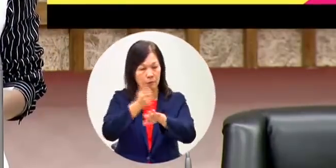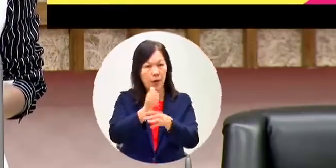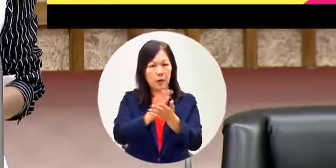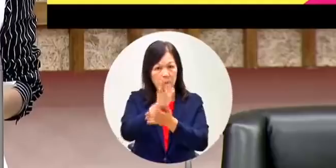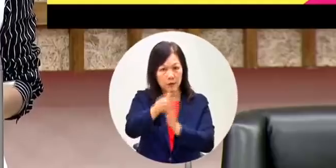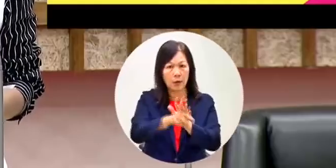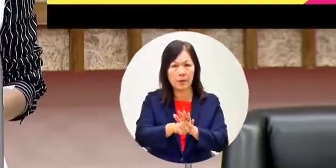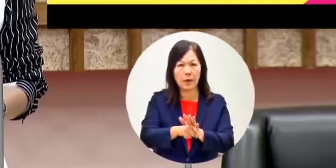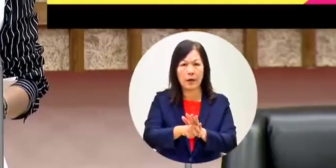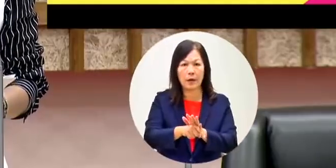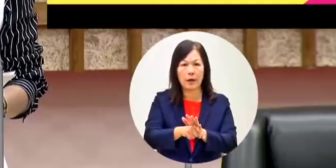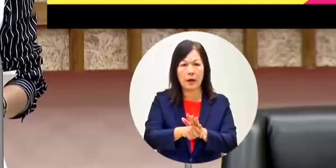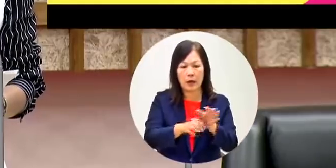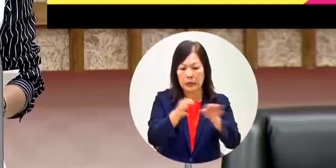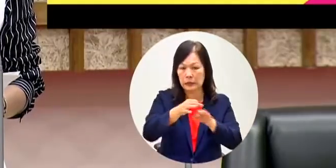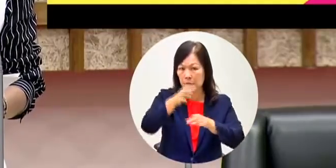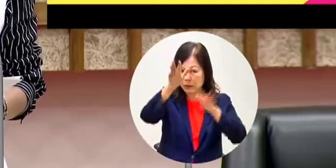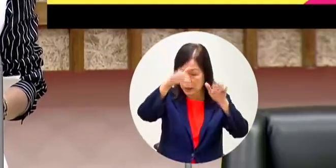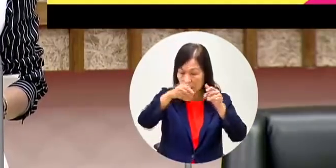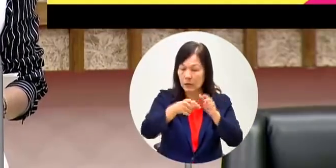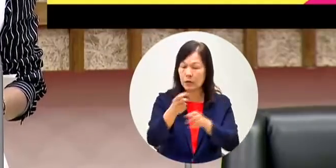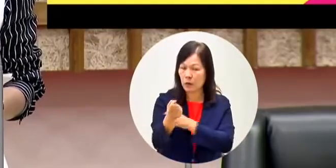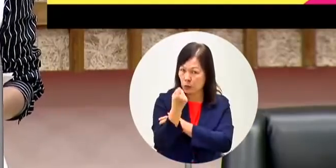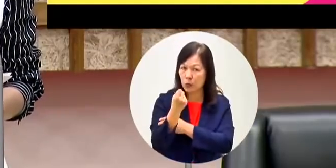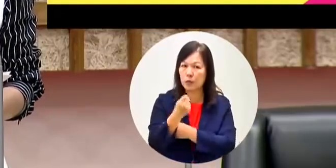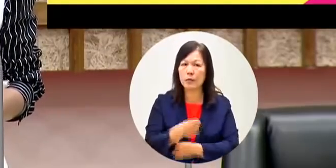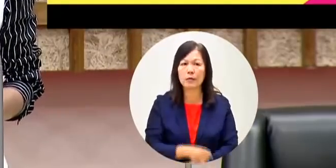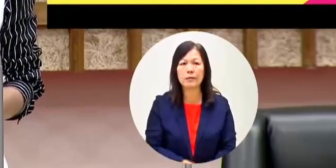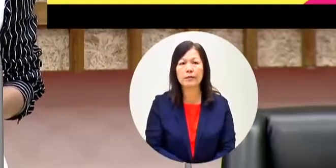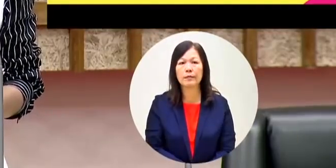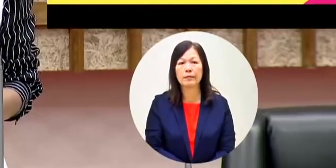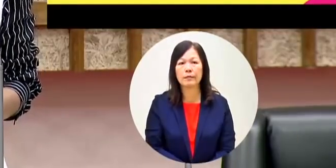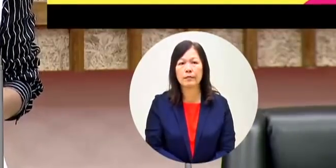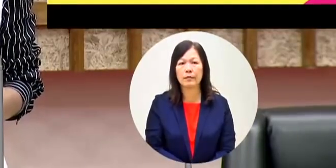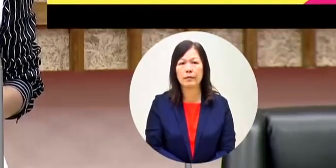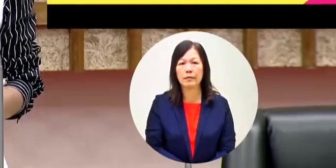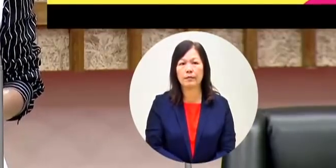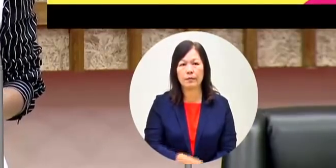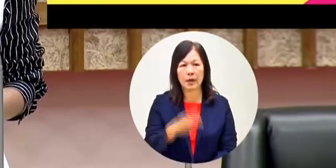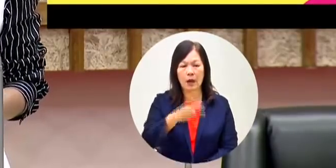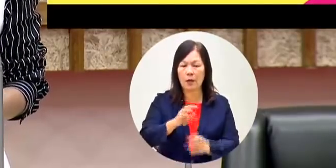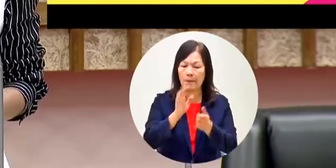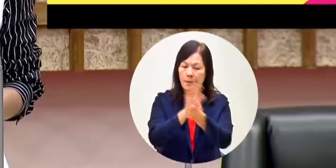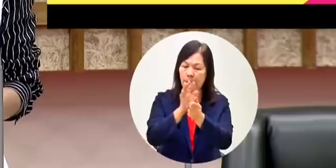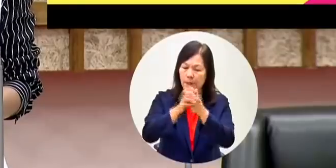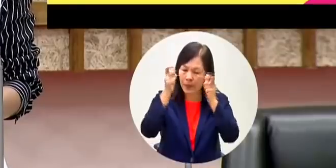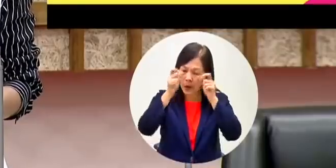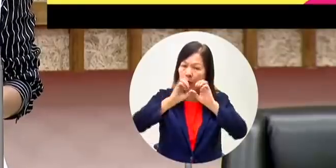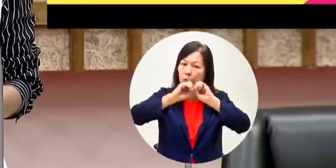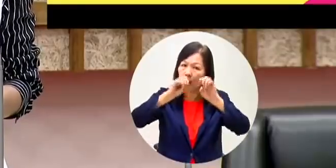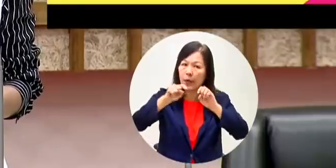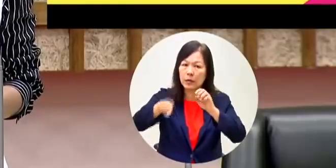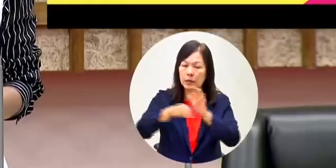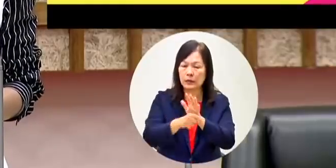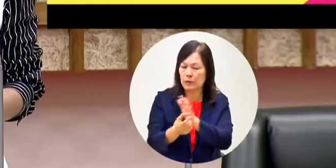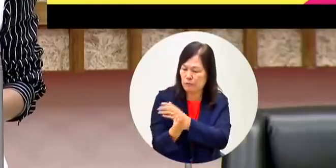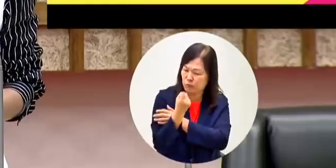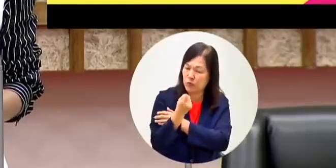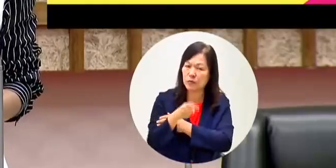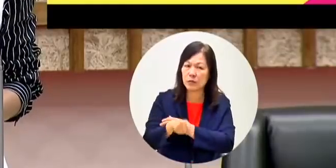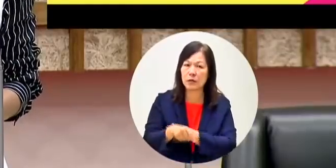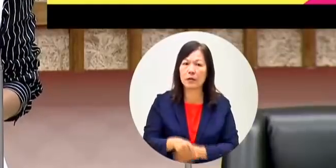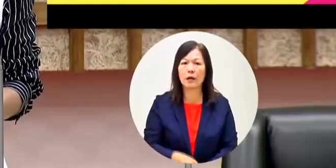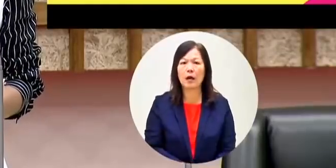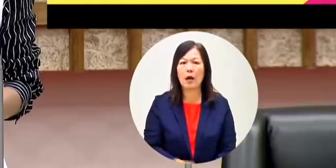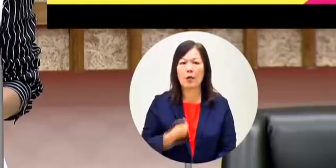努力，还有呢这个行销高雄的这样的一个积极呢，其实我们议会同仁呢都是相当